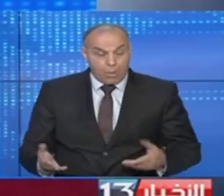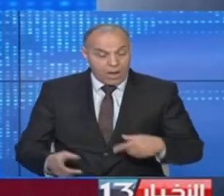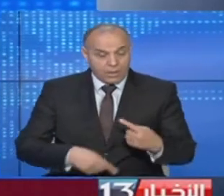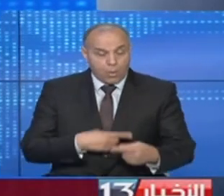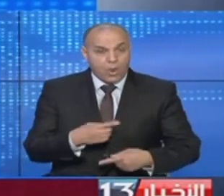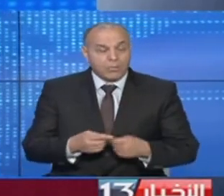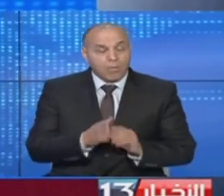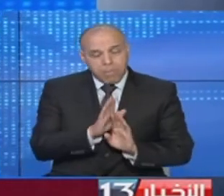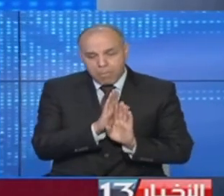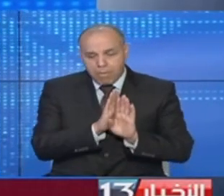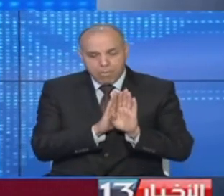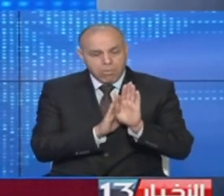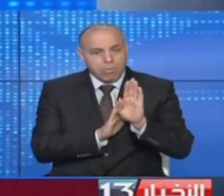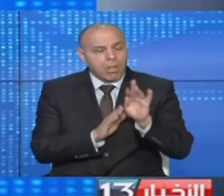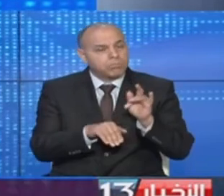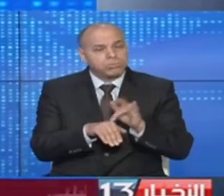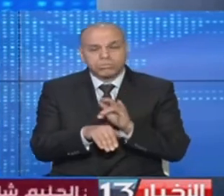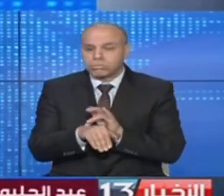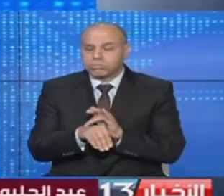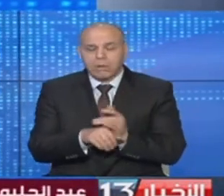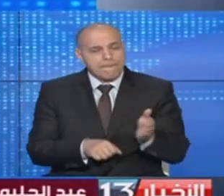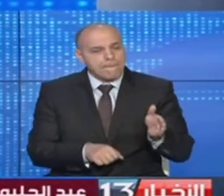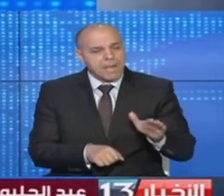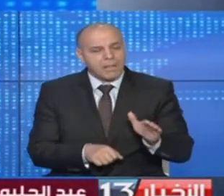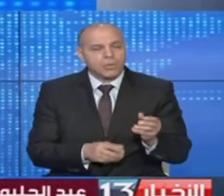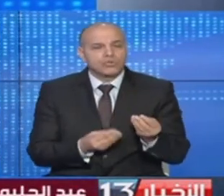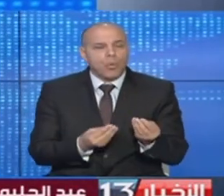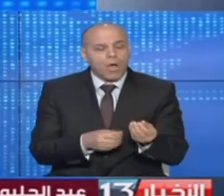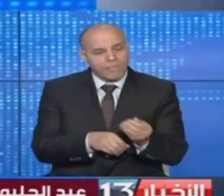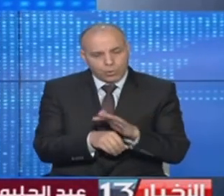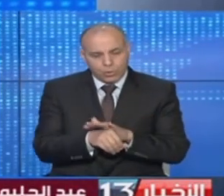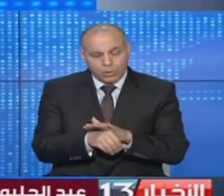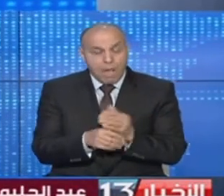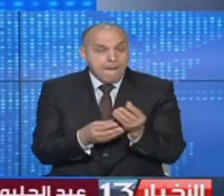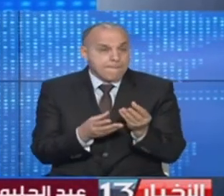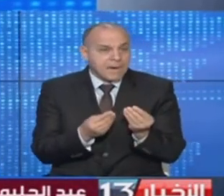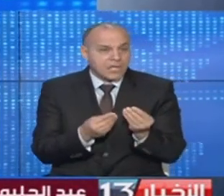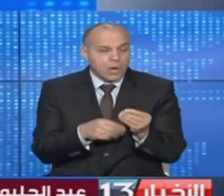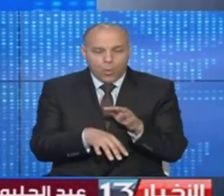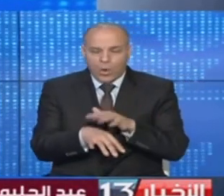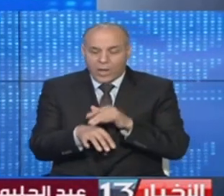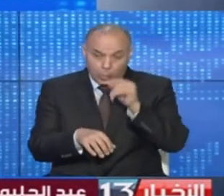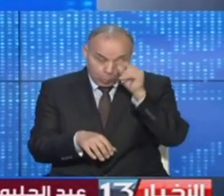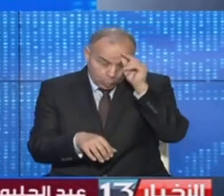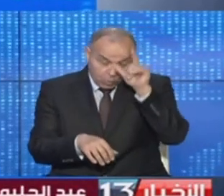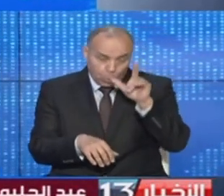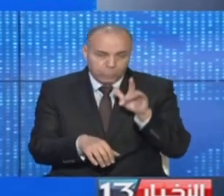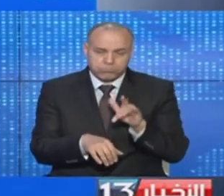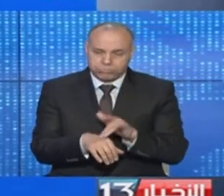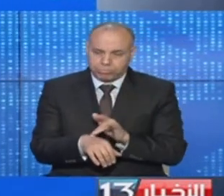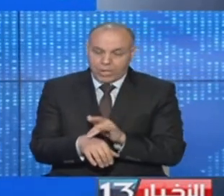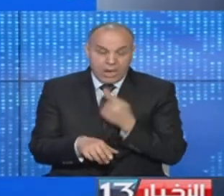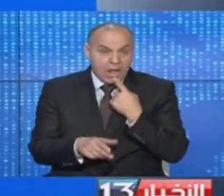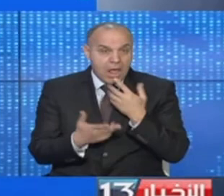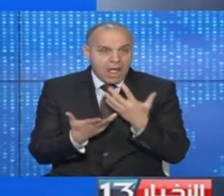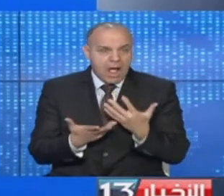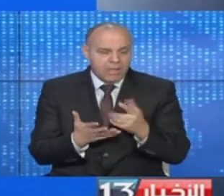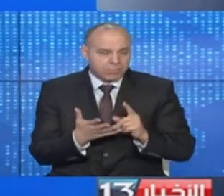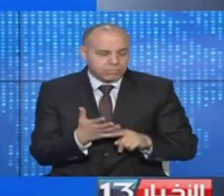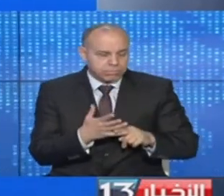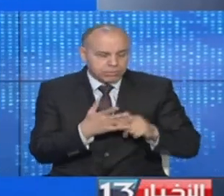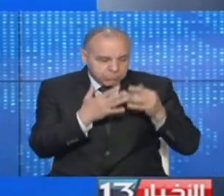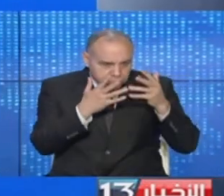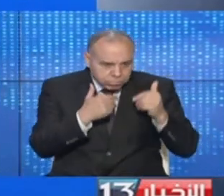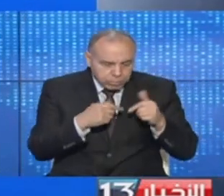يتواصل ارتفاع نسق الإصابات والوفيات بفيروس كورونا في عدد من ولايات الجمهورية، وفي آخر